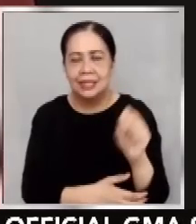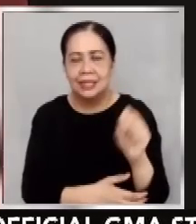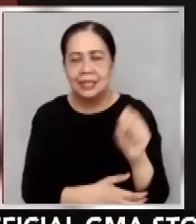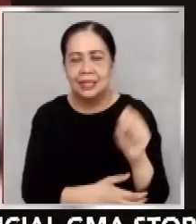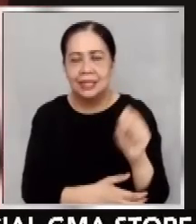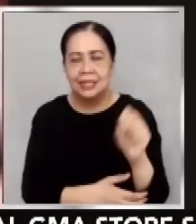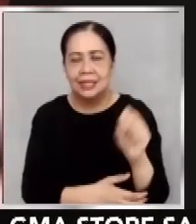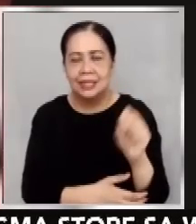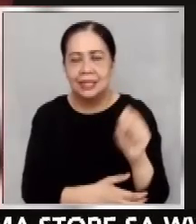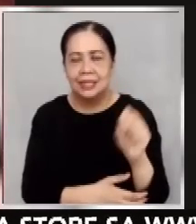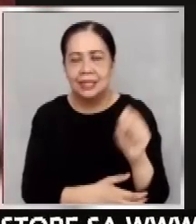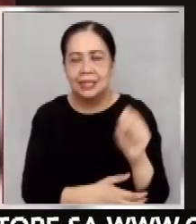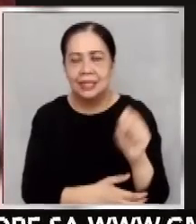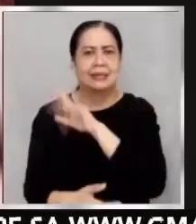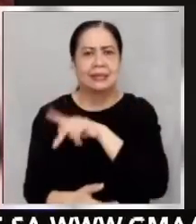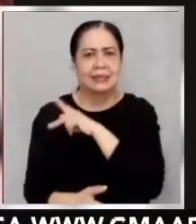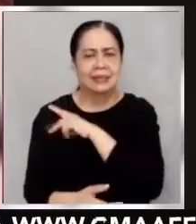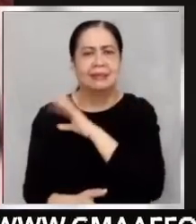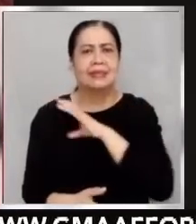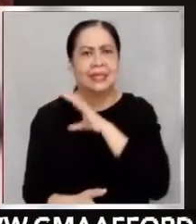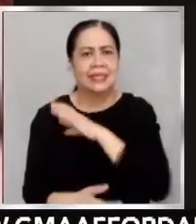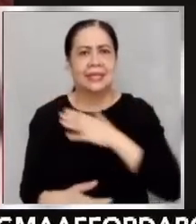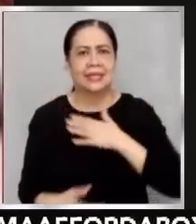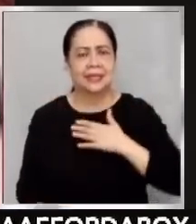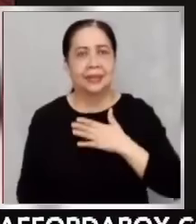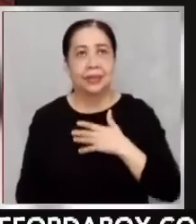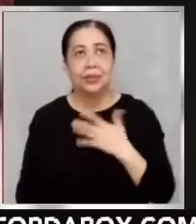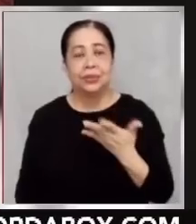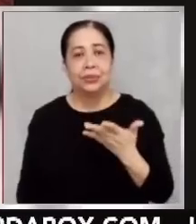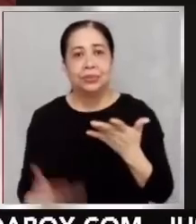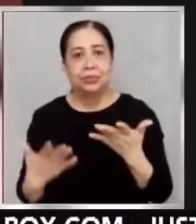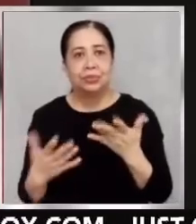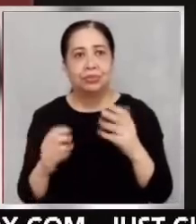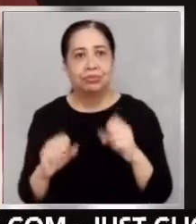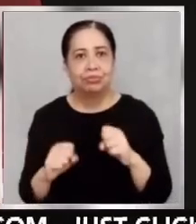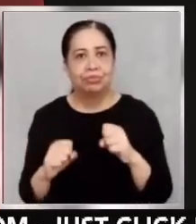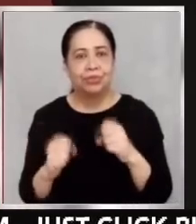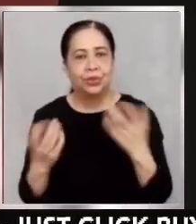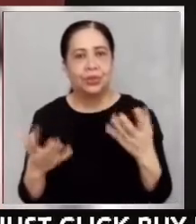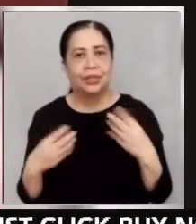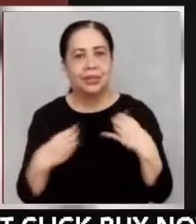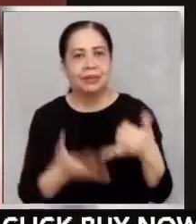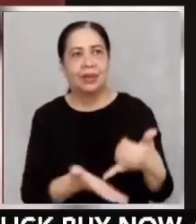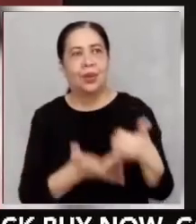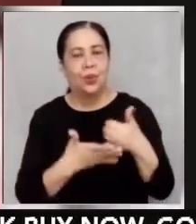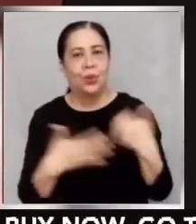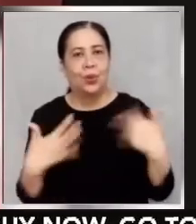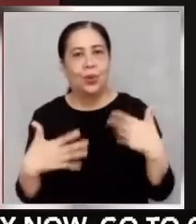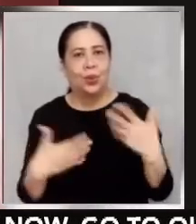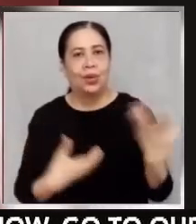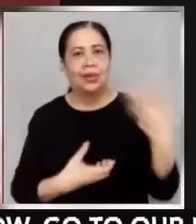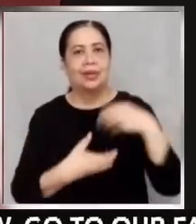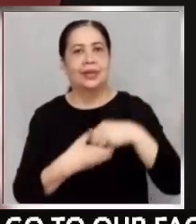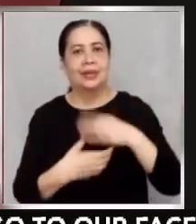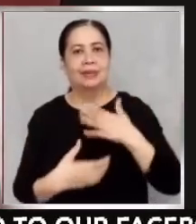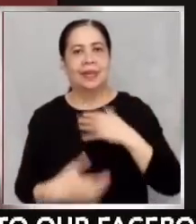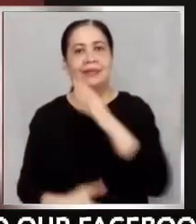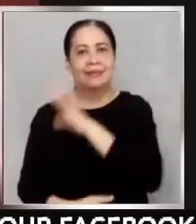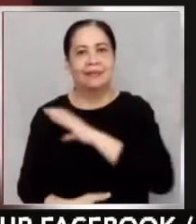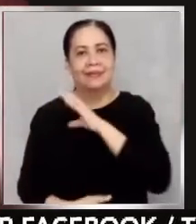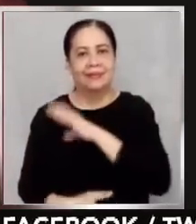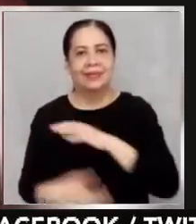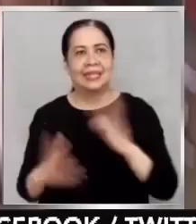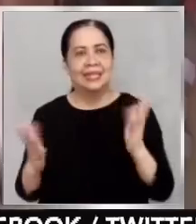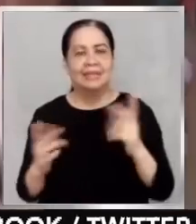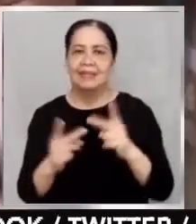yung personality ko eh. And be able to receive this award na parang embodiment ng pagkatao ko, parang napaka-special